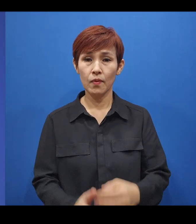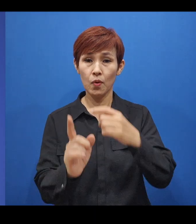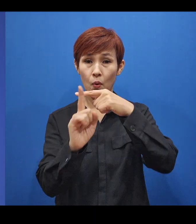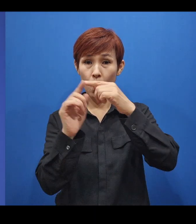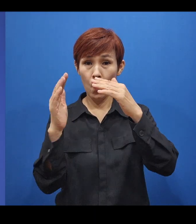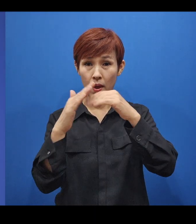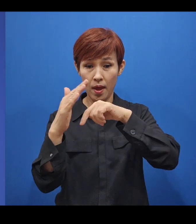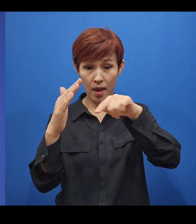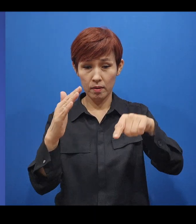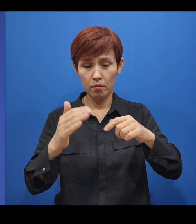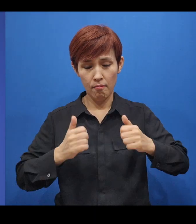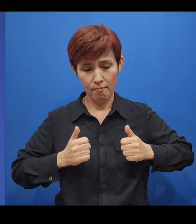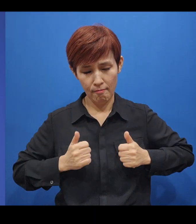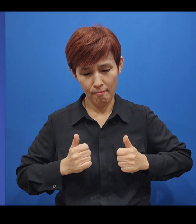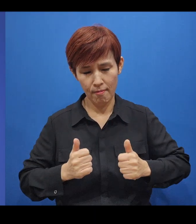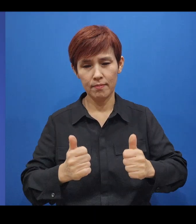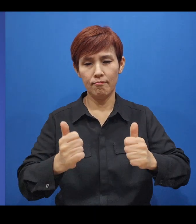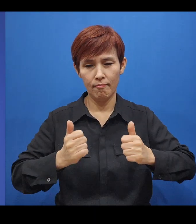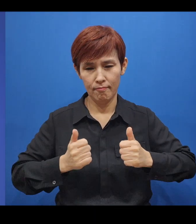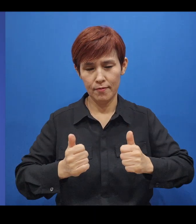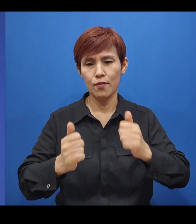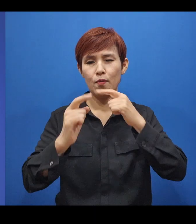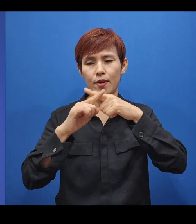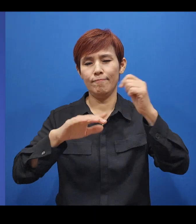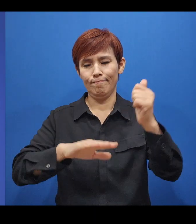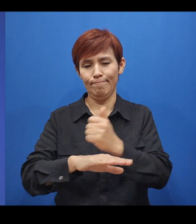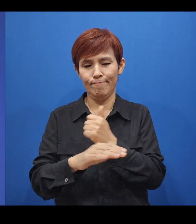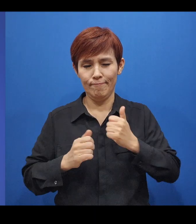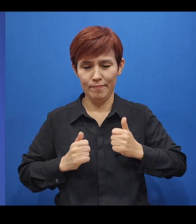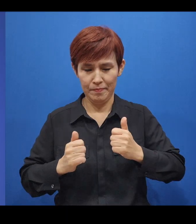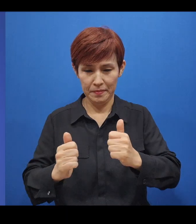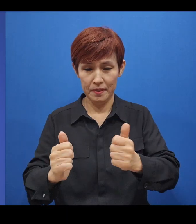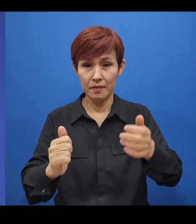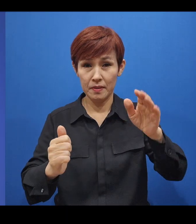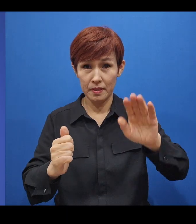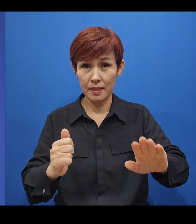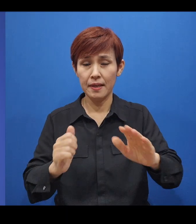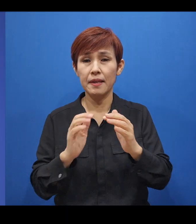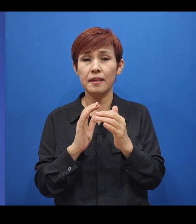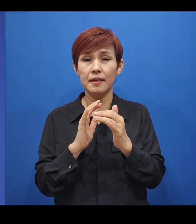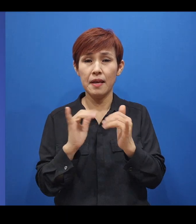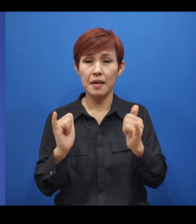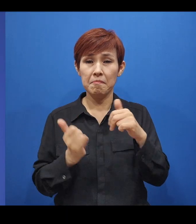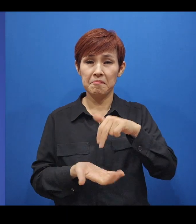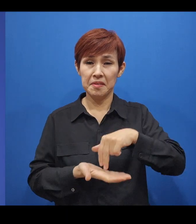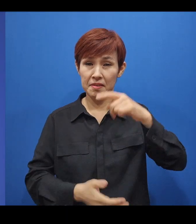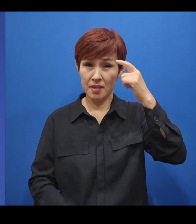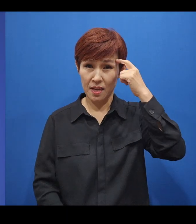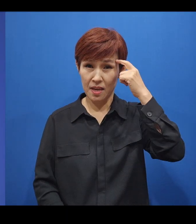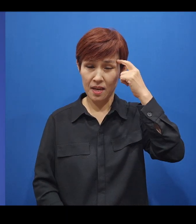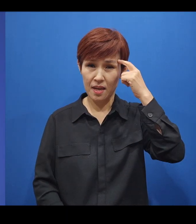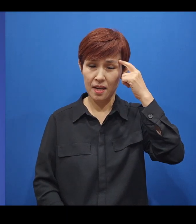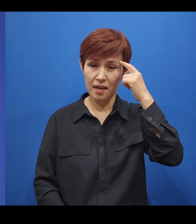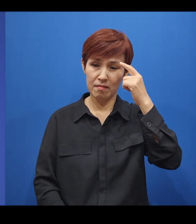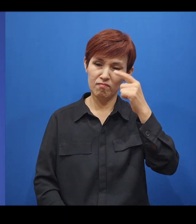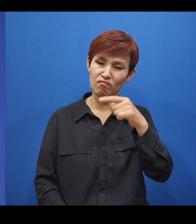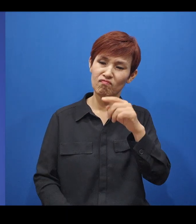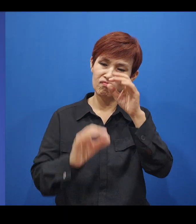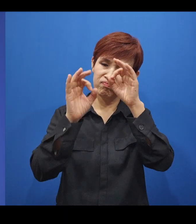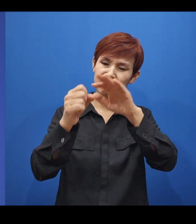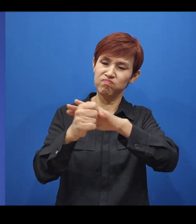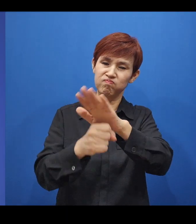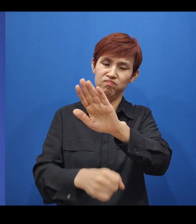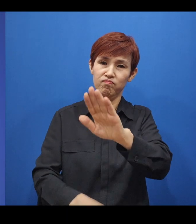교회에서 열심히 합니다. 그런데 육신의 생각으로 하면 사랑하지 않아요.